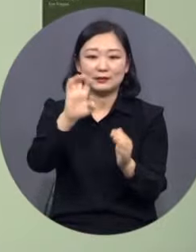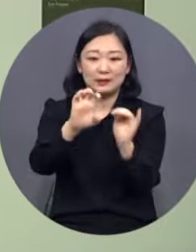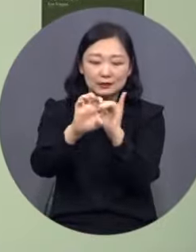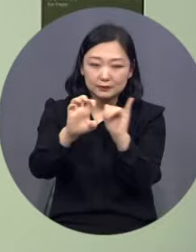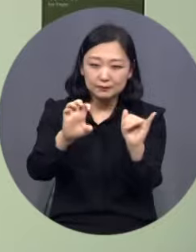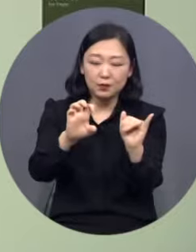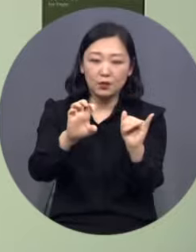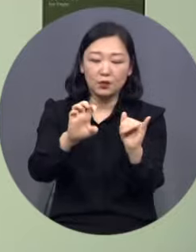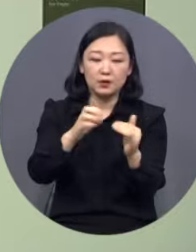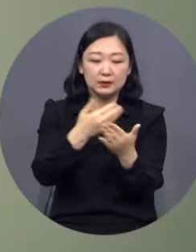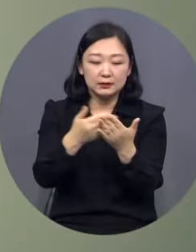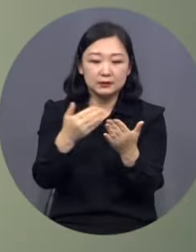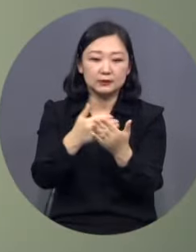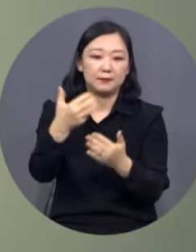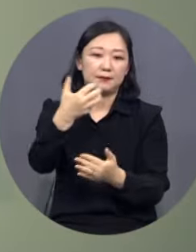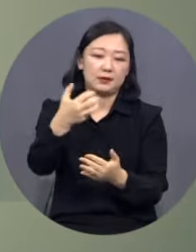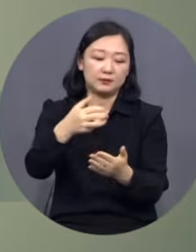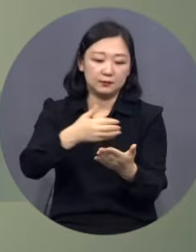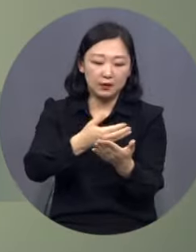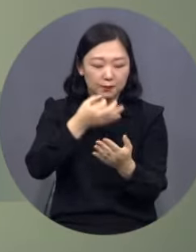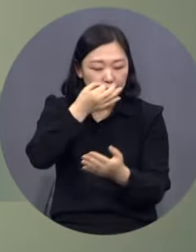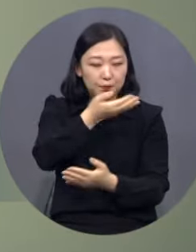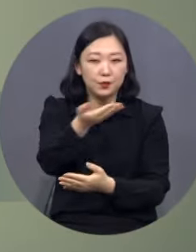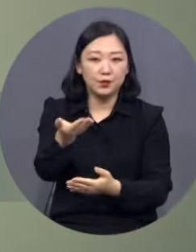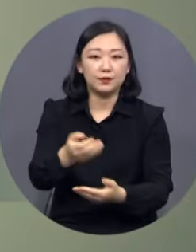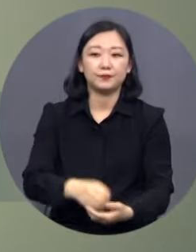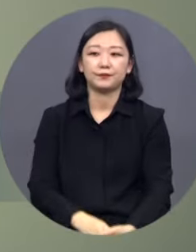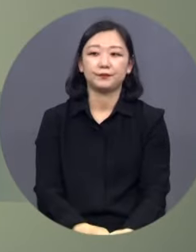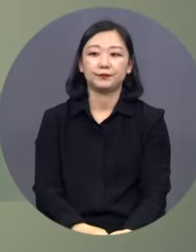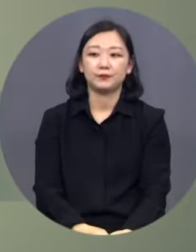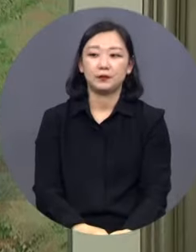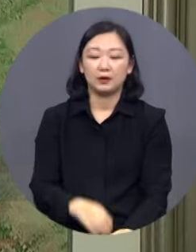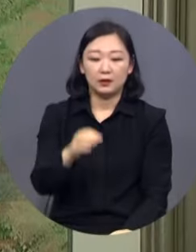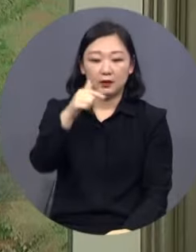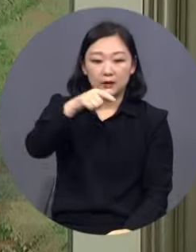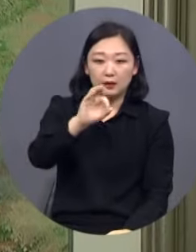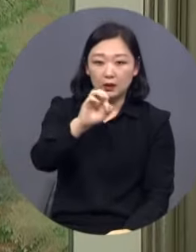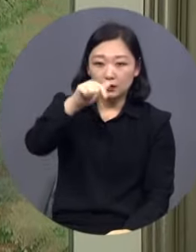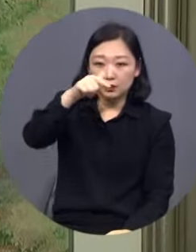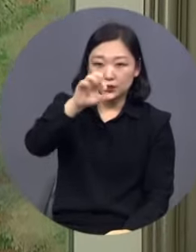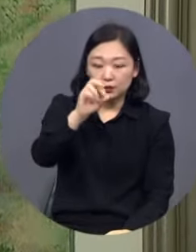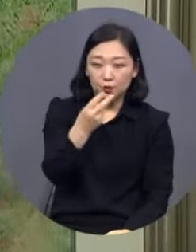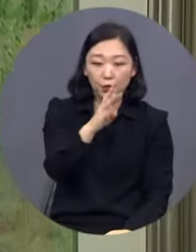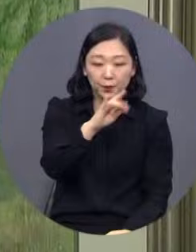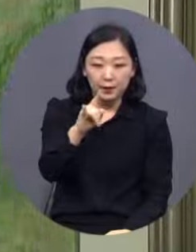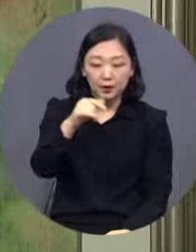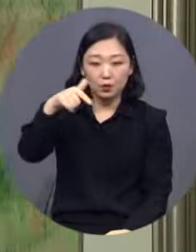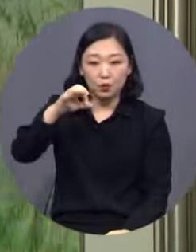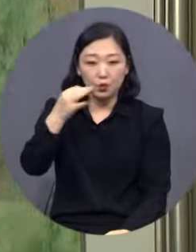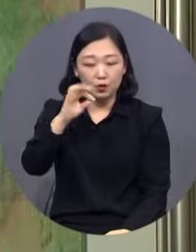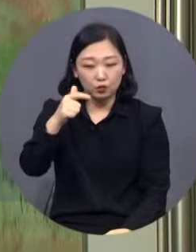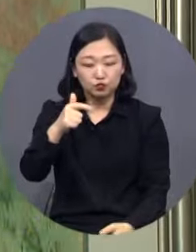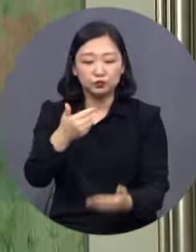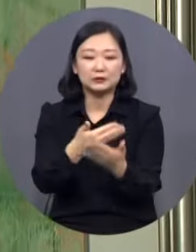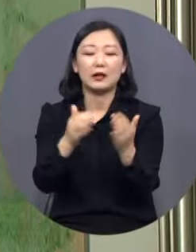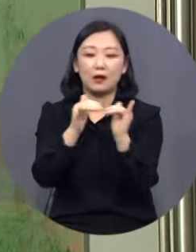전시됩니다. 제주 작가인 강유배 작가와 고영훈 작가가 같이 함께 끼어